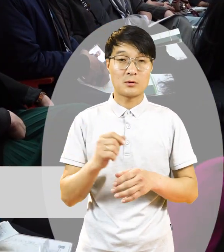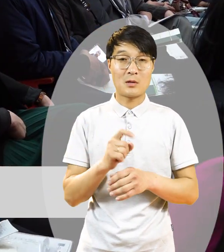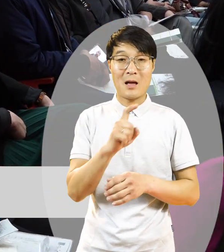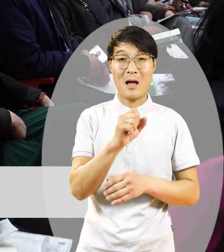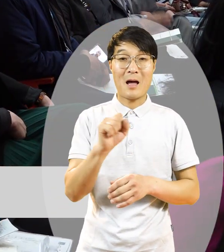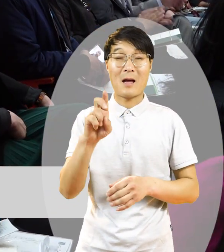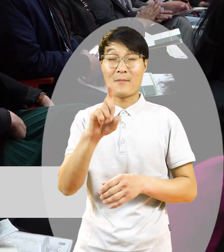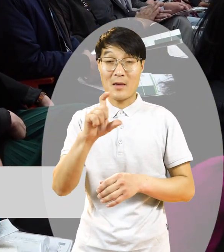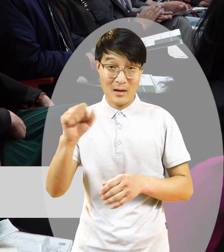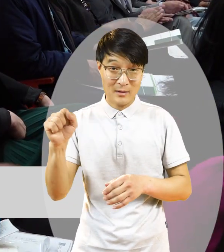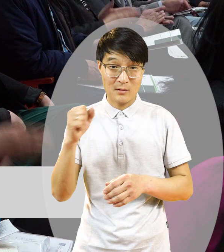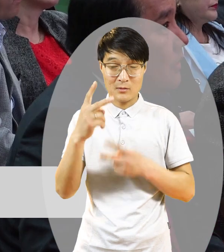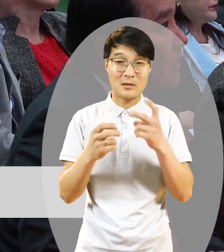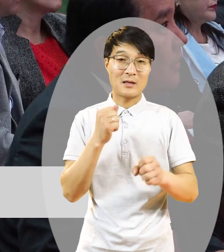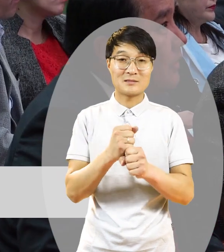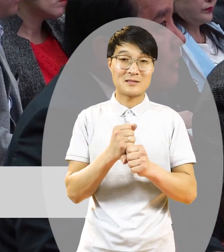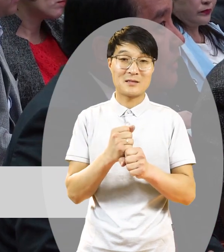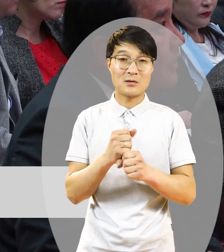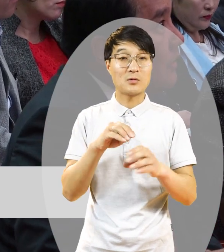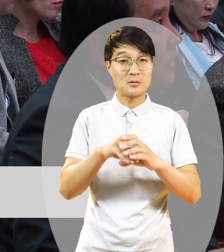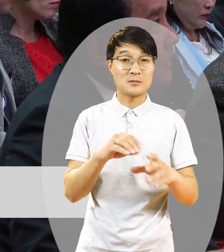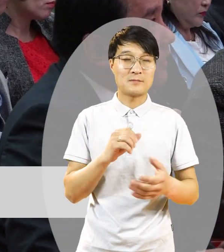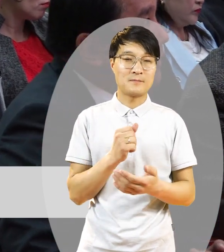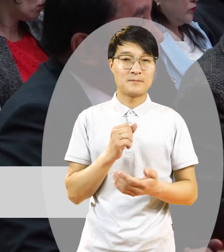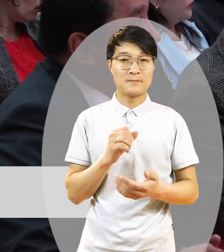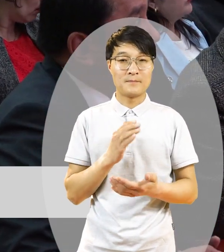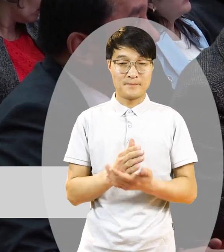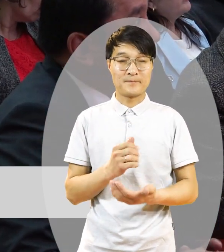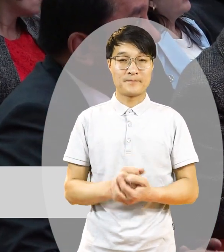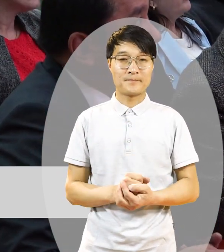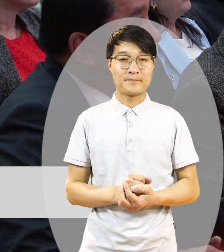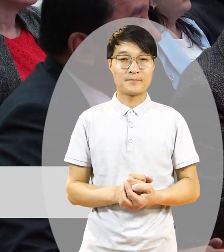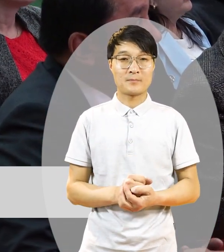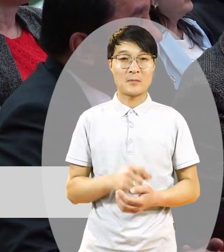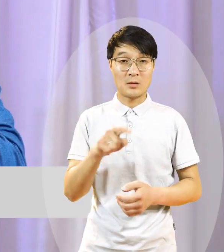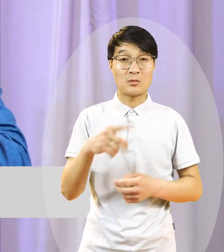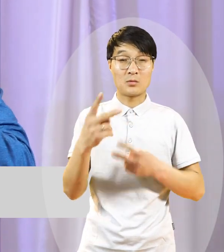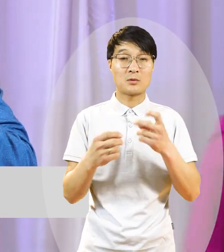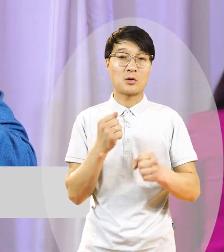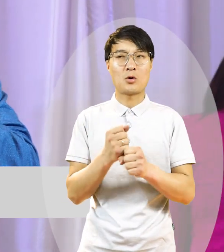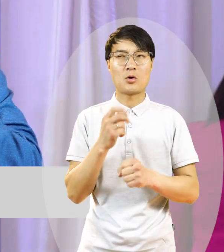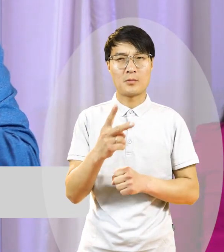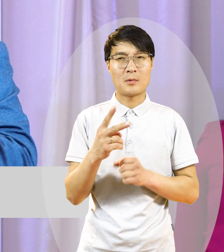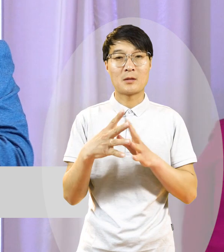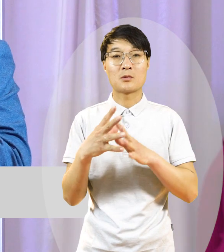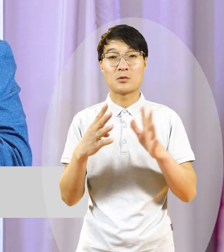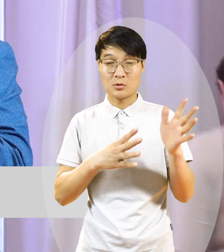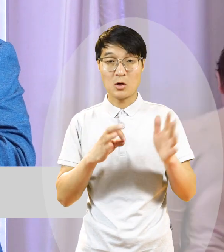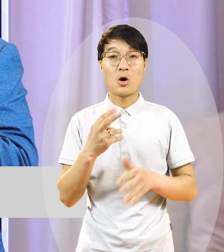тогтолцооны ОВСАС 18001-2007 стандартыг үйл ажиллагаандаа амжилттай нэвтрүүлсэн. За 2019 онд